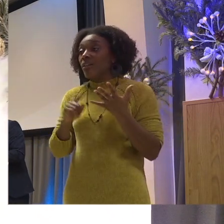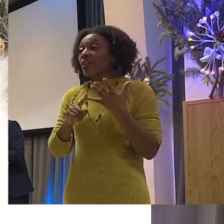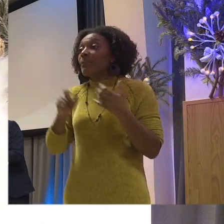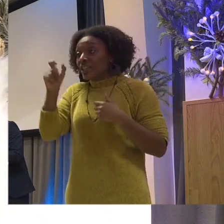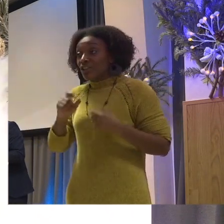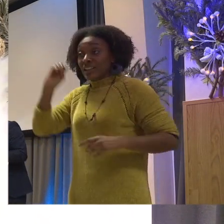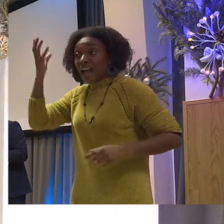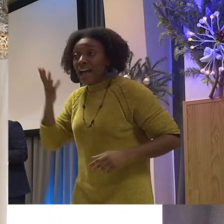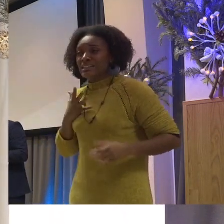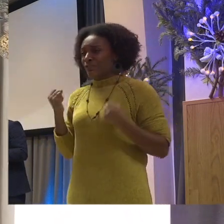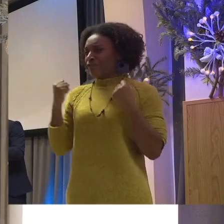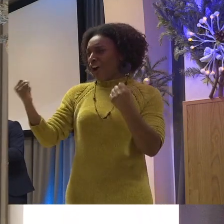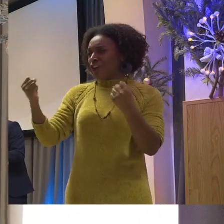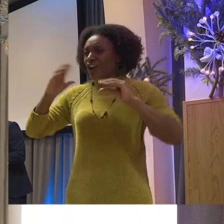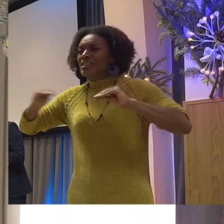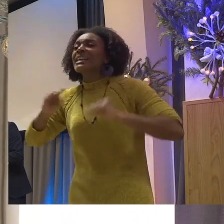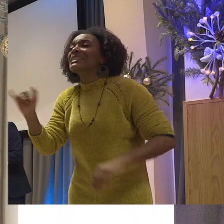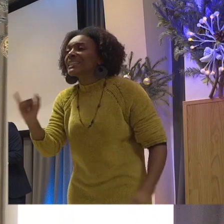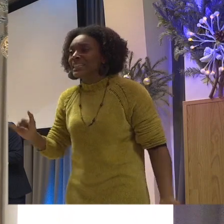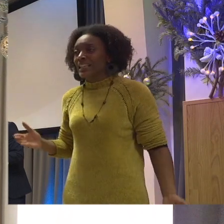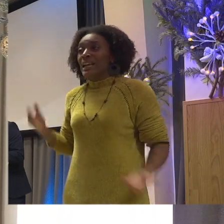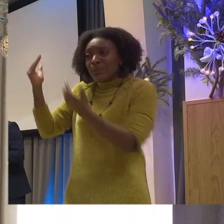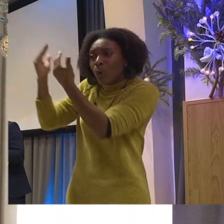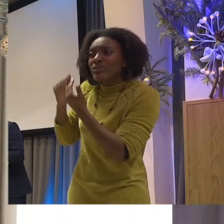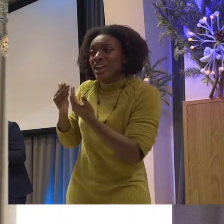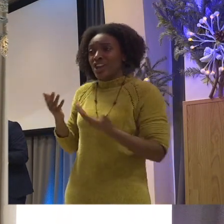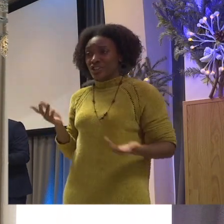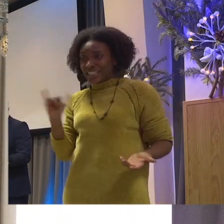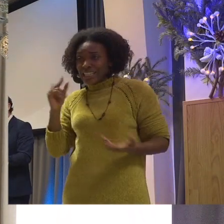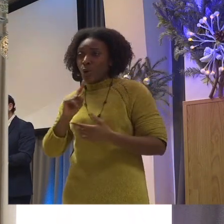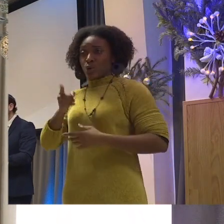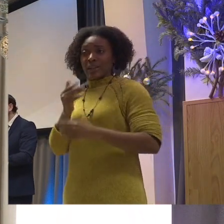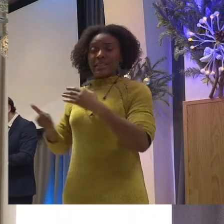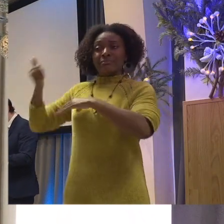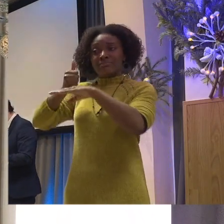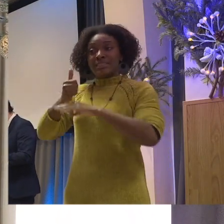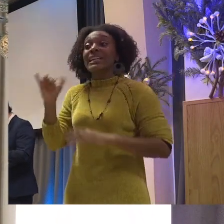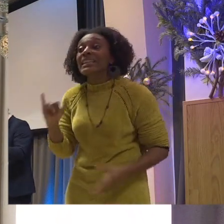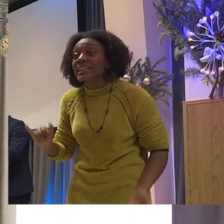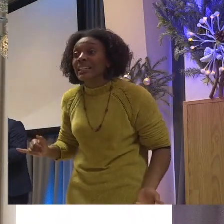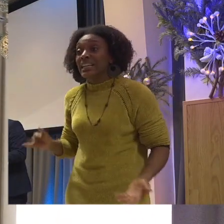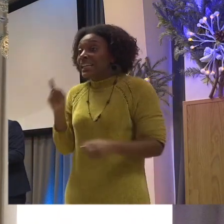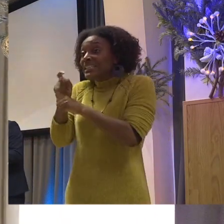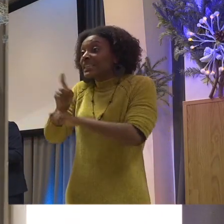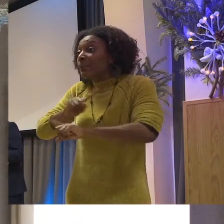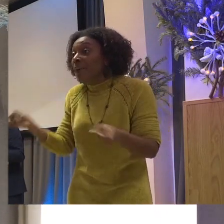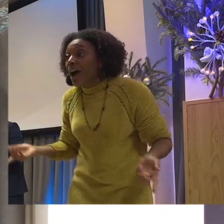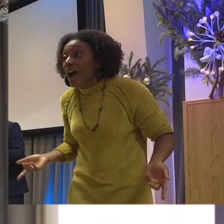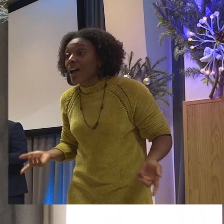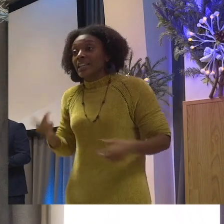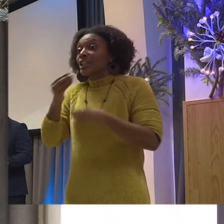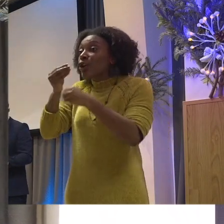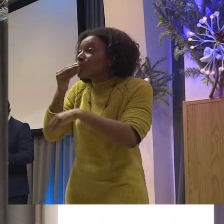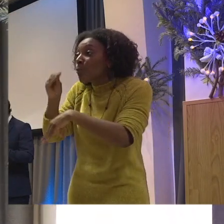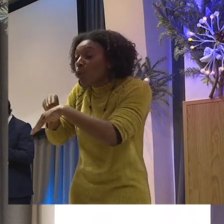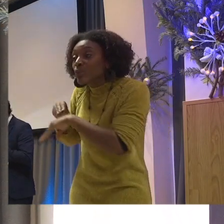enseigne, qui est plein de force ? Quelle est cette personne qui nous protège, qui est une autorité spirituelle, Quelle est cette personne qui ne critique pas, qui donne de bons